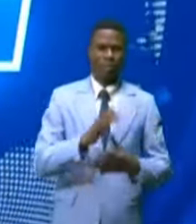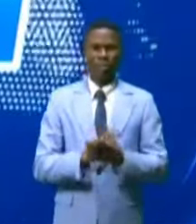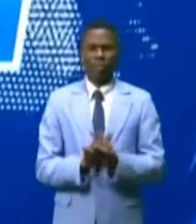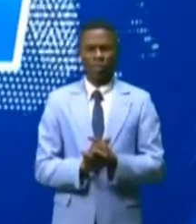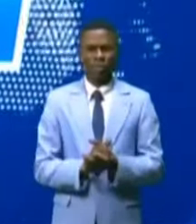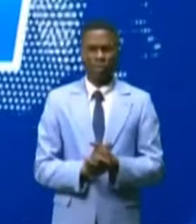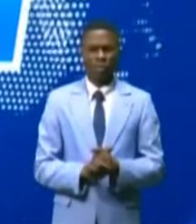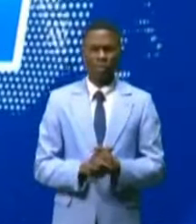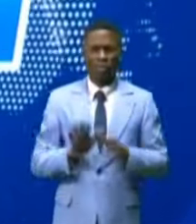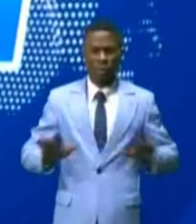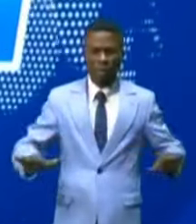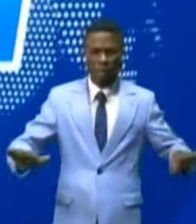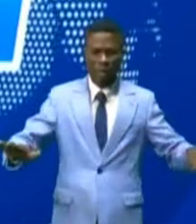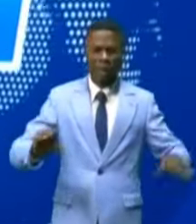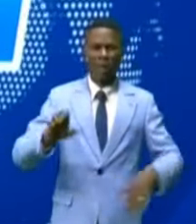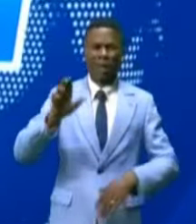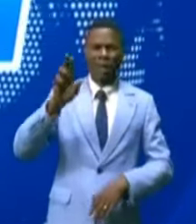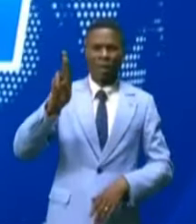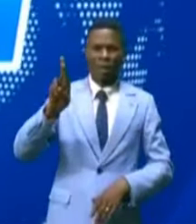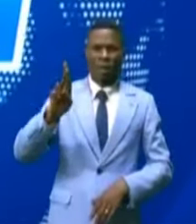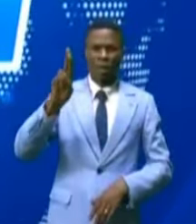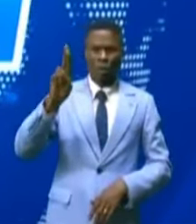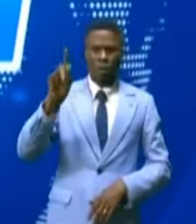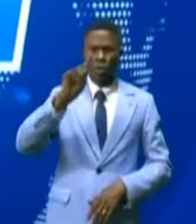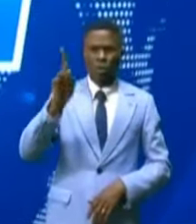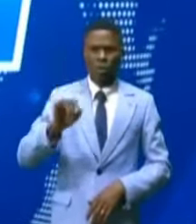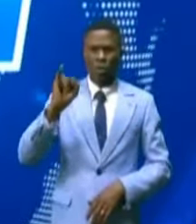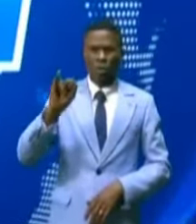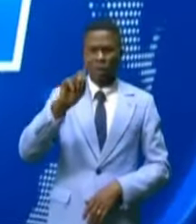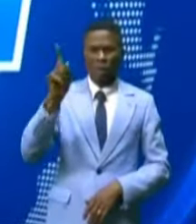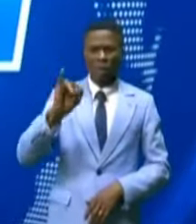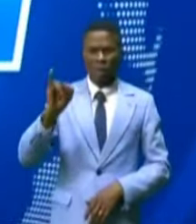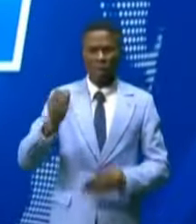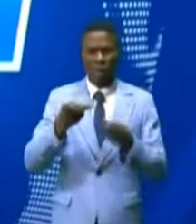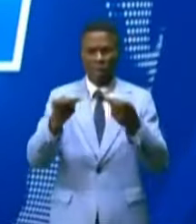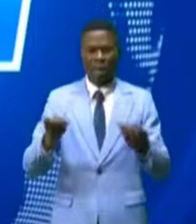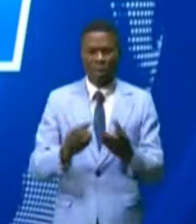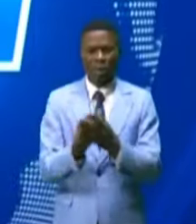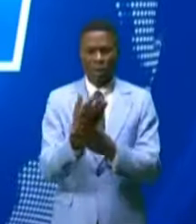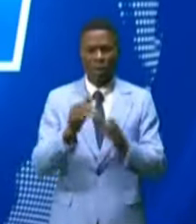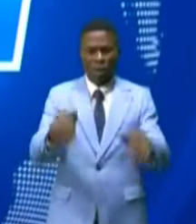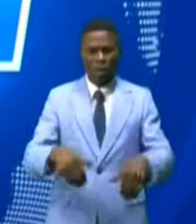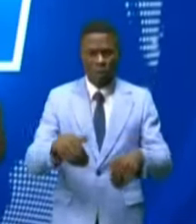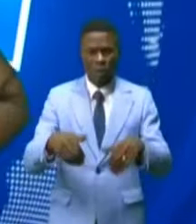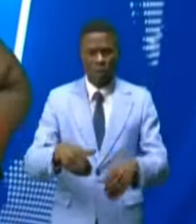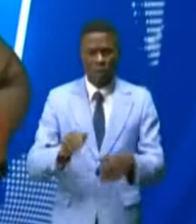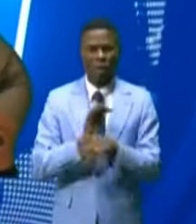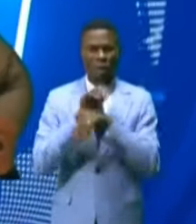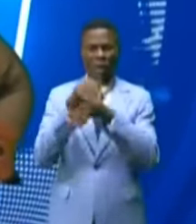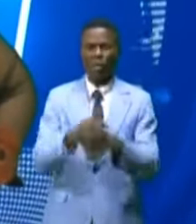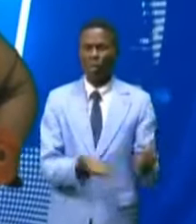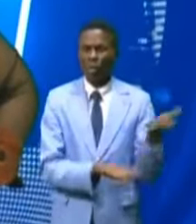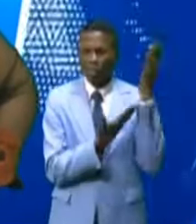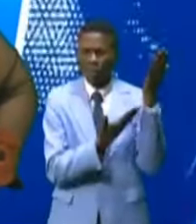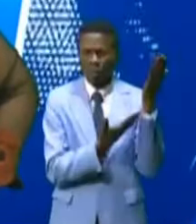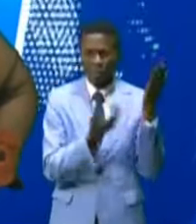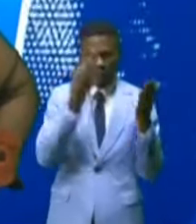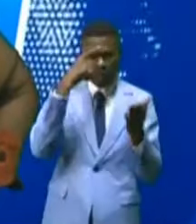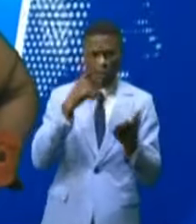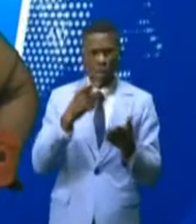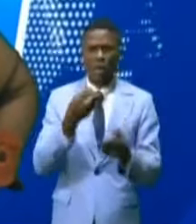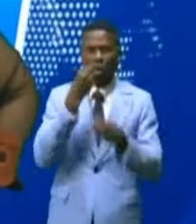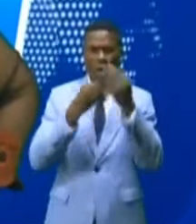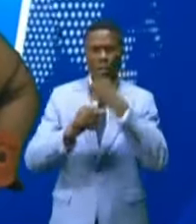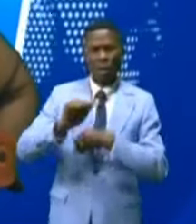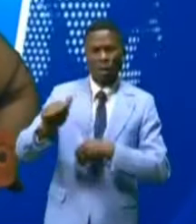La plaine de la Ruzizi, nous sommes dans le sud Kivu, un site agricole où la production annuelle est une contribution essentielle pour